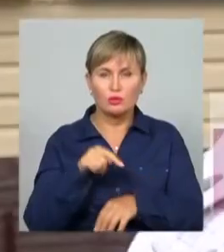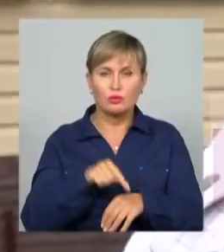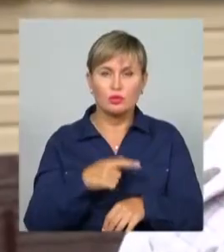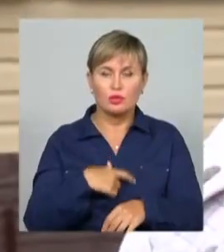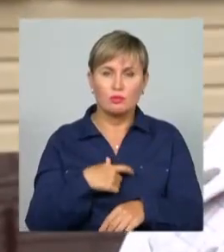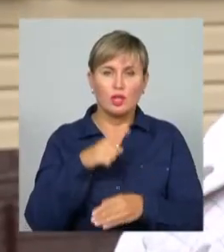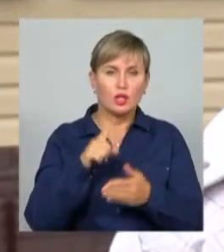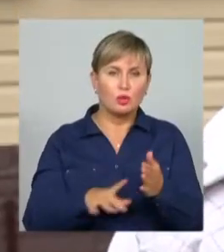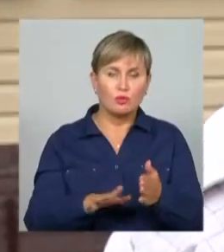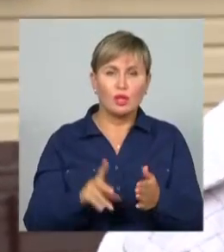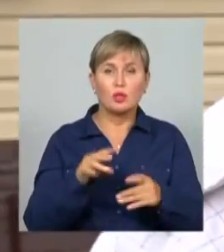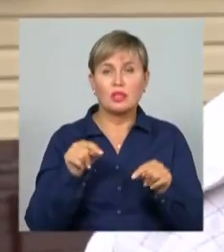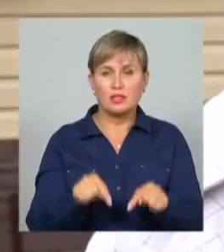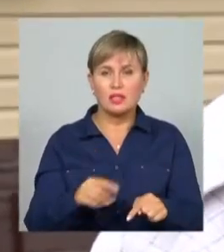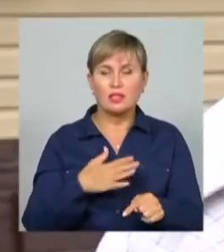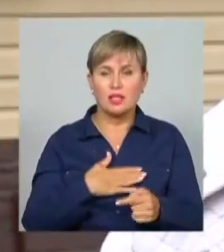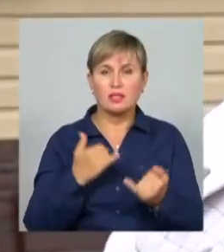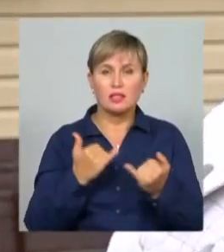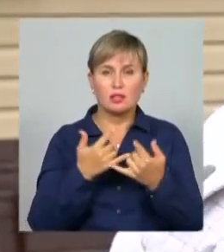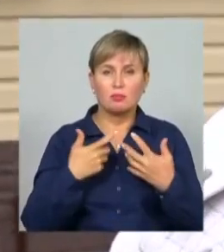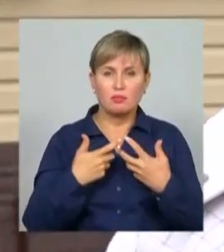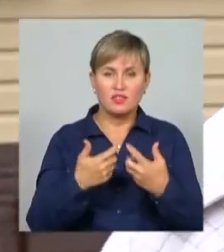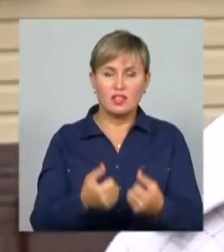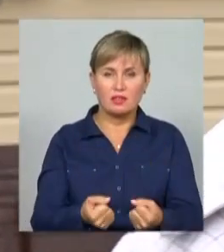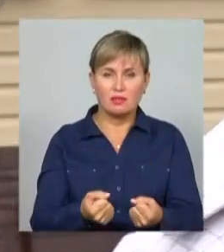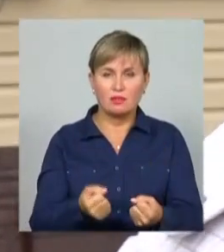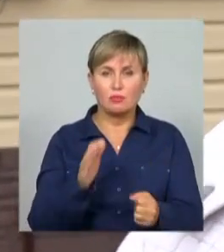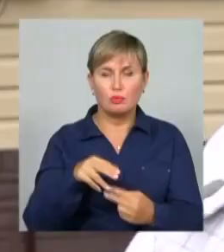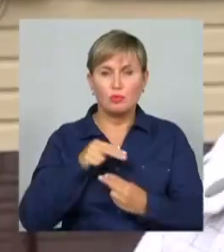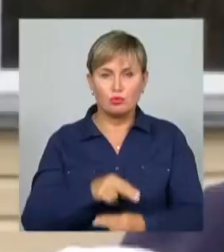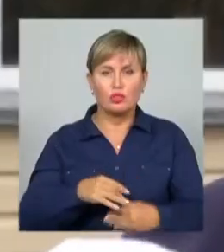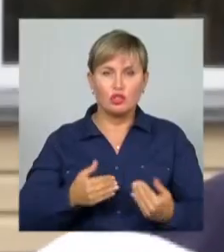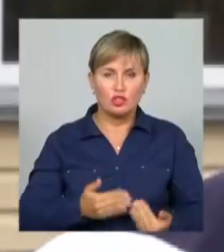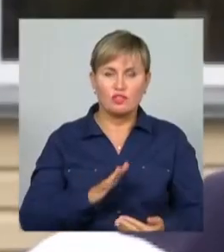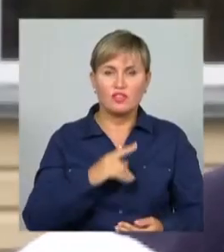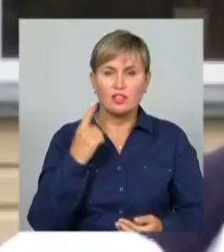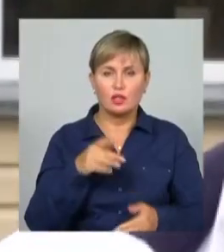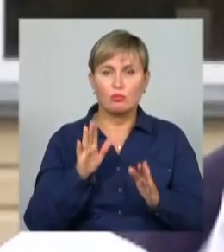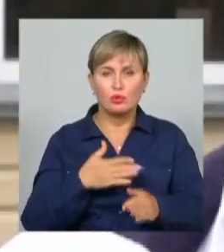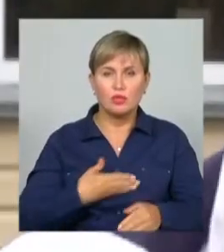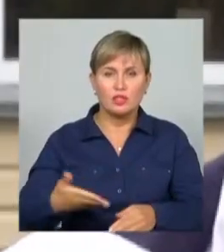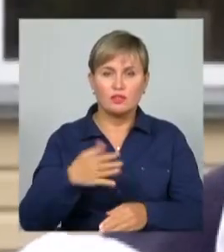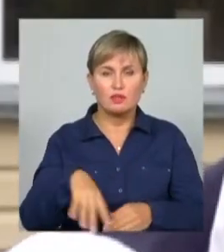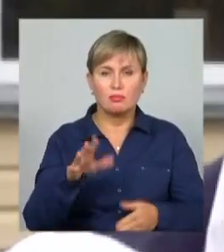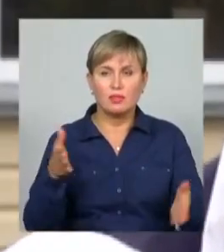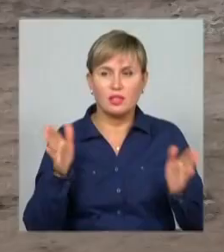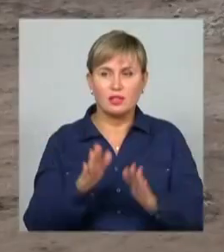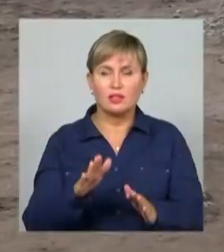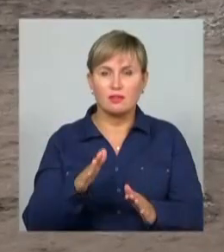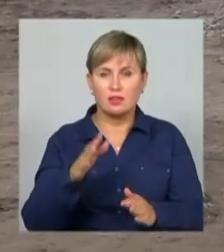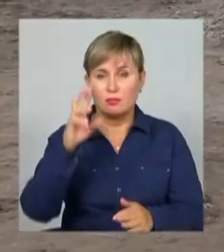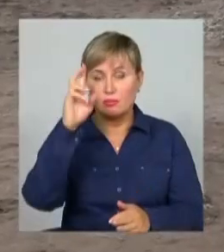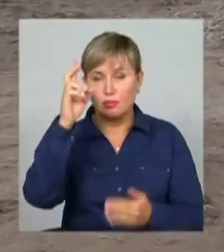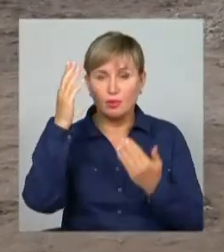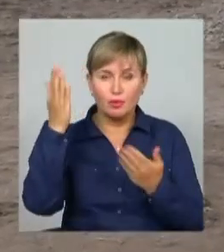себя неуверенно. Но здесь нас гостеприимно встретили. Будем трудиться и жить в единстве. Пусть нас всех благословит Аллах.